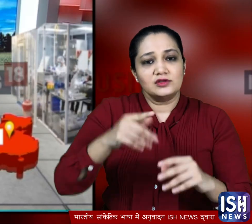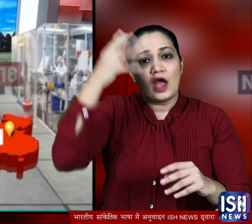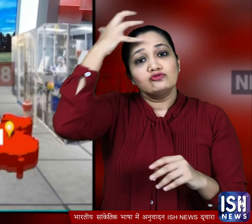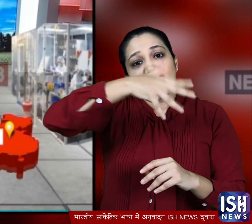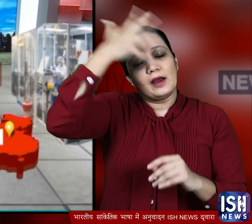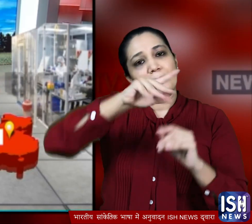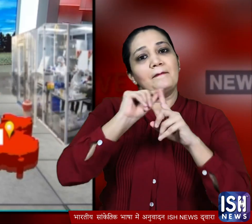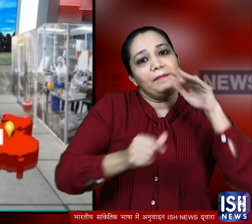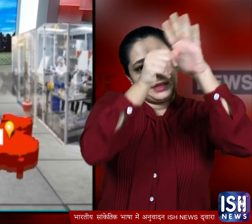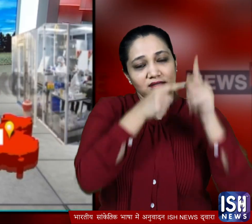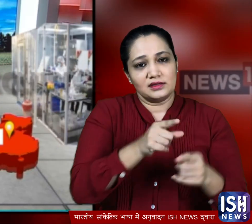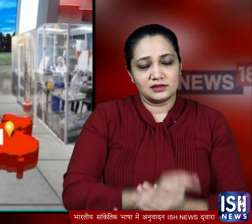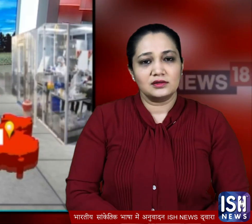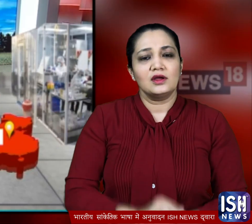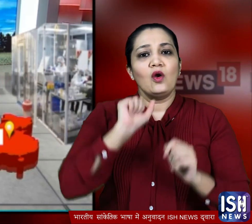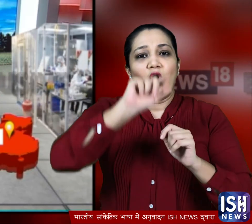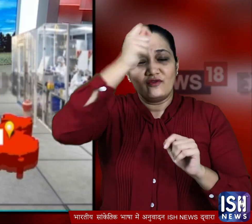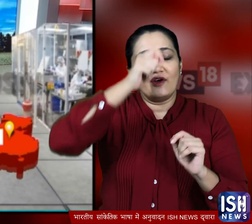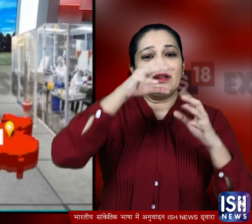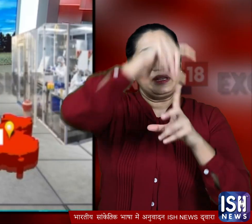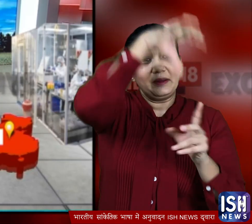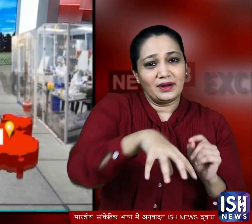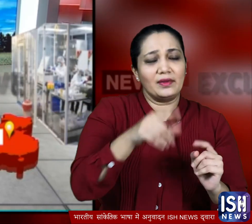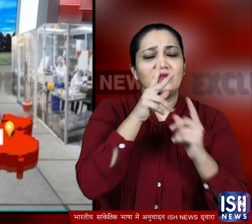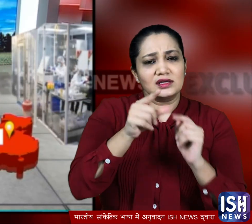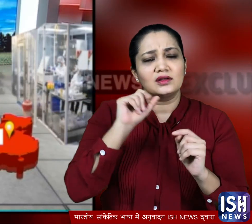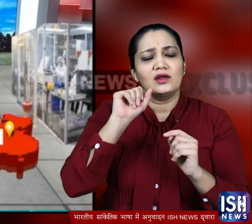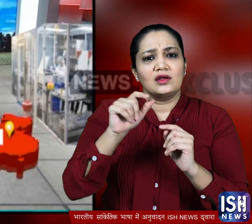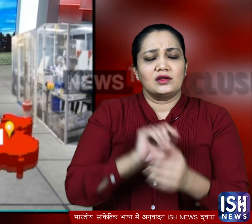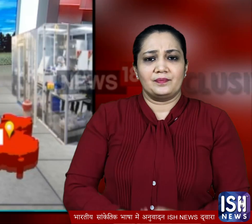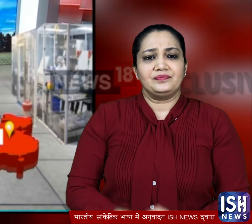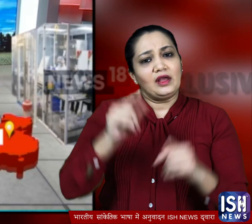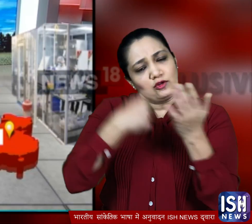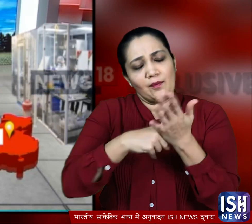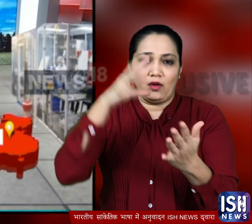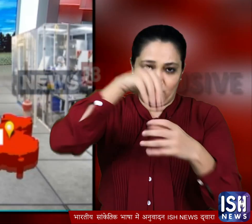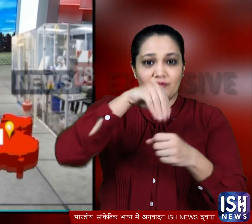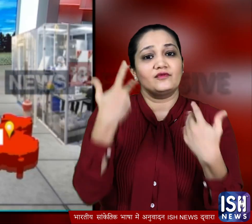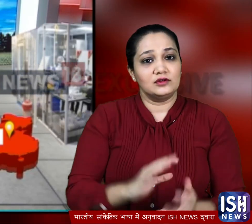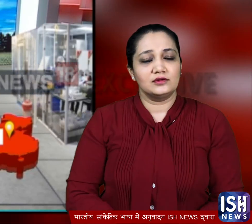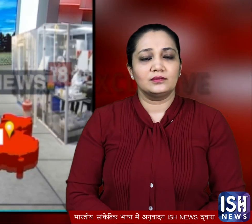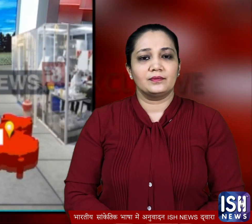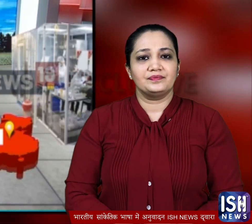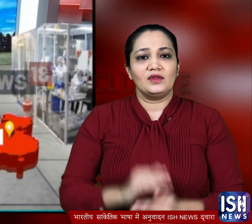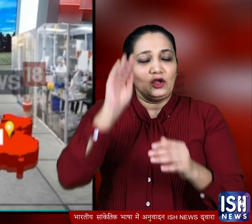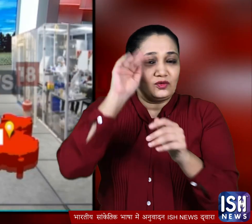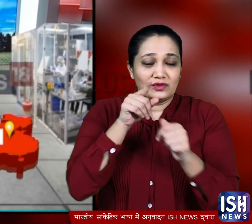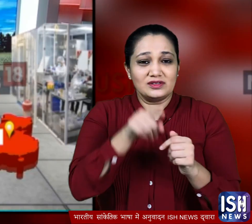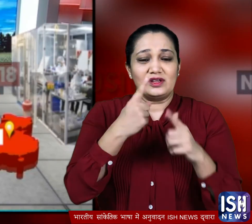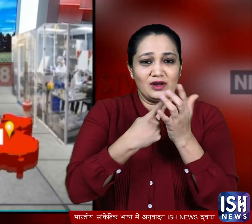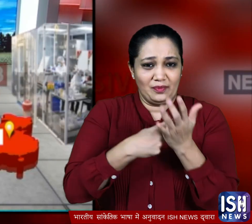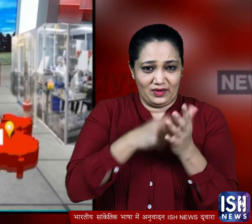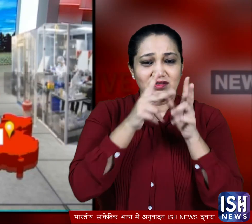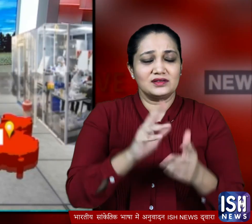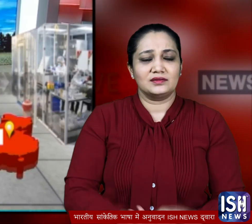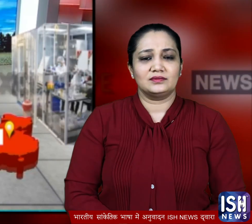ट्रंप अमेरिका के राष्ट्रपति थे और तब उनके विदेश विभाग ने कोरोना से जुड़ी अपनी जांच में इस रिपोर्ट को भी शामिल किया था। अखबार की रिपोर्ट के मुताबिक